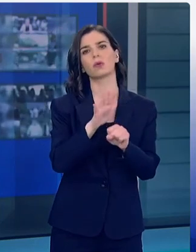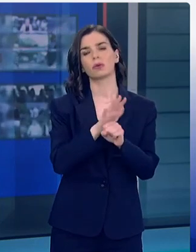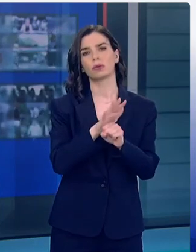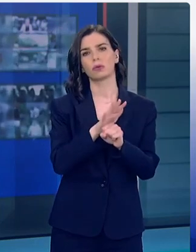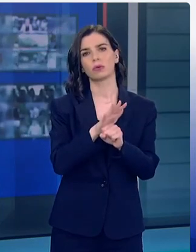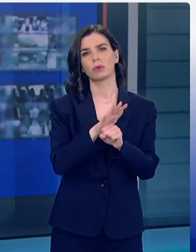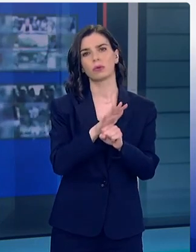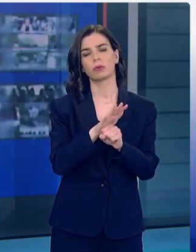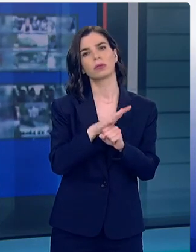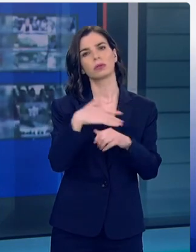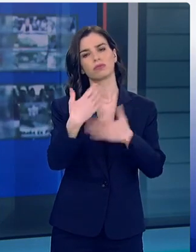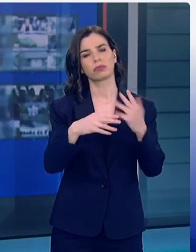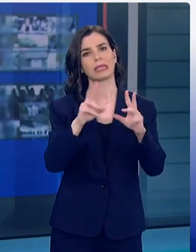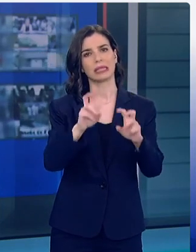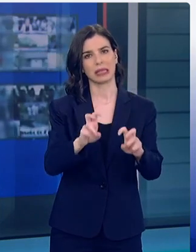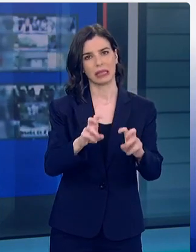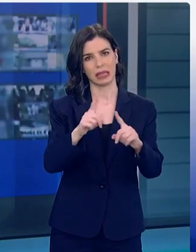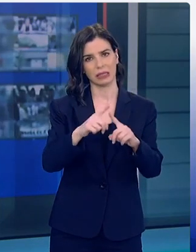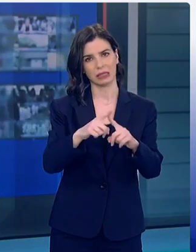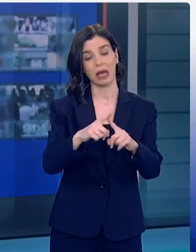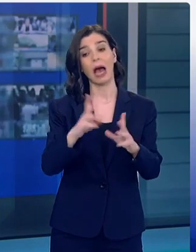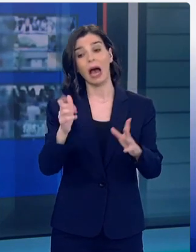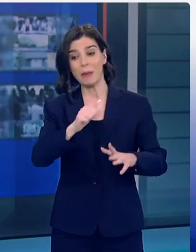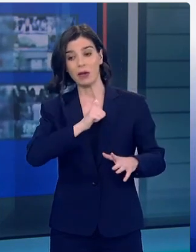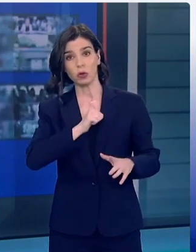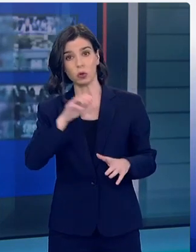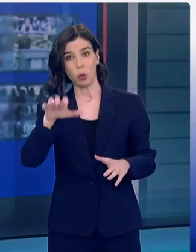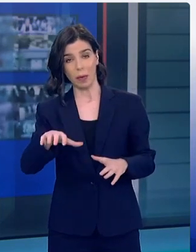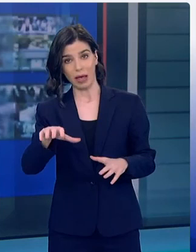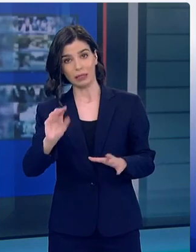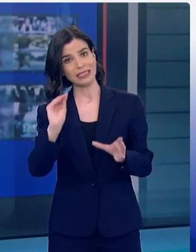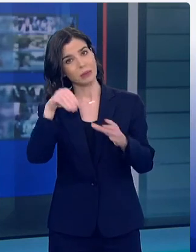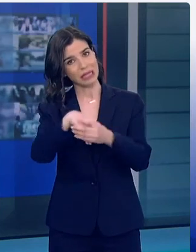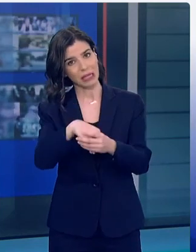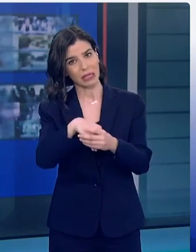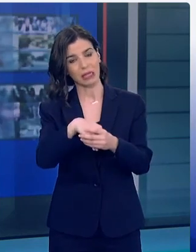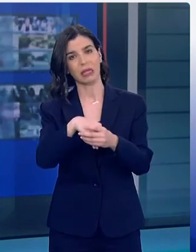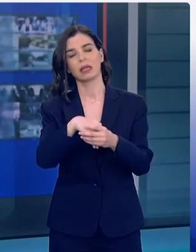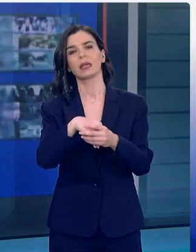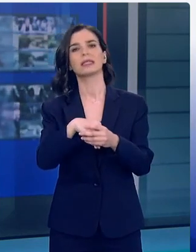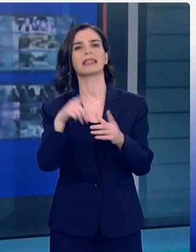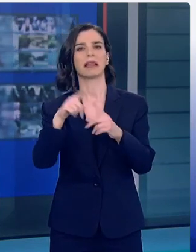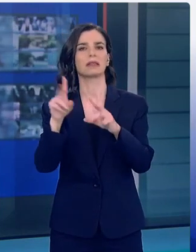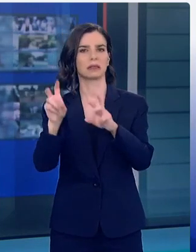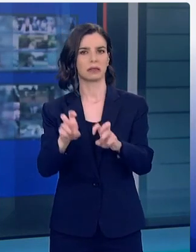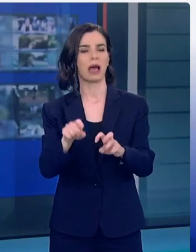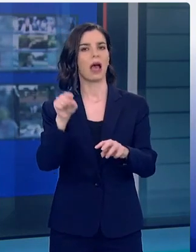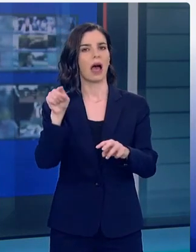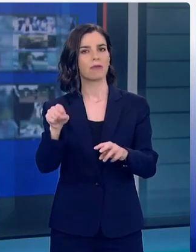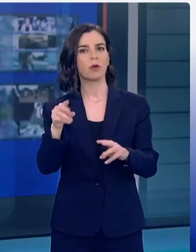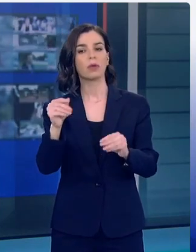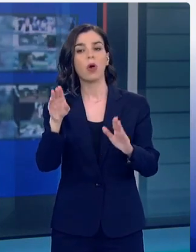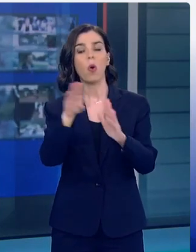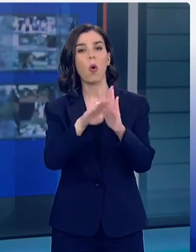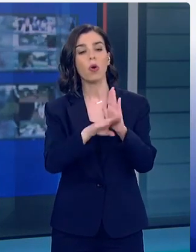στην διενέργεια των τεστ. Εφόσον λοιπόν ο ιδιωτικός τομέας μπει στο παιχνίδι, αυτό θα γίνει με τους